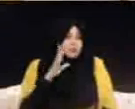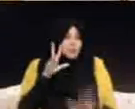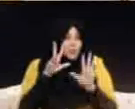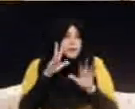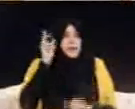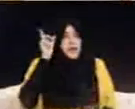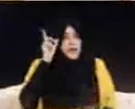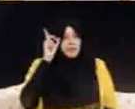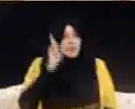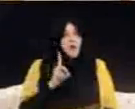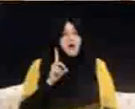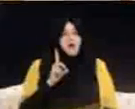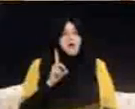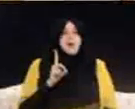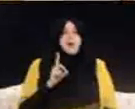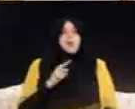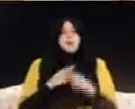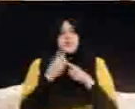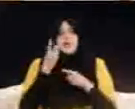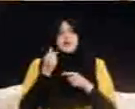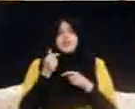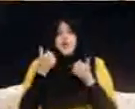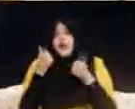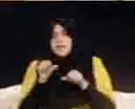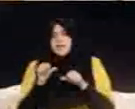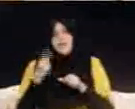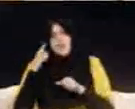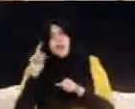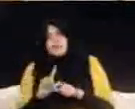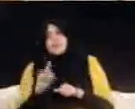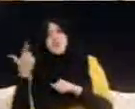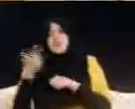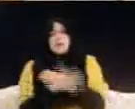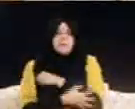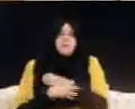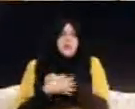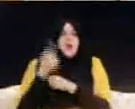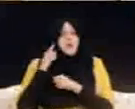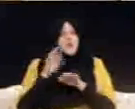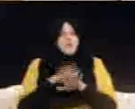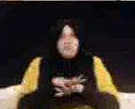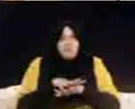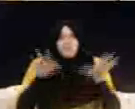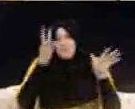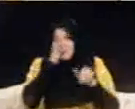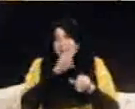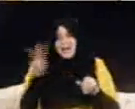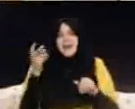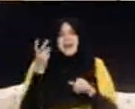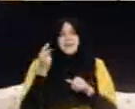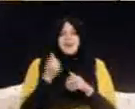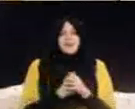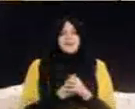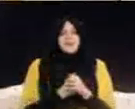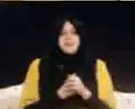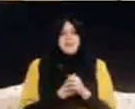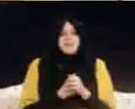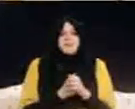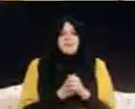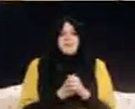اللي ذكرناها، ومبلغ من المال يروح باقي الفقراء باش الخير يعم. والافضل من ذلك